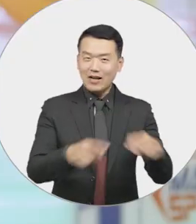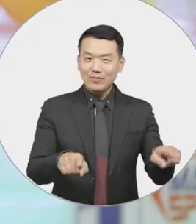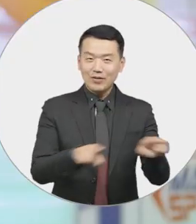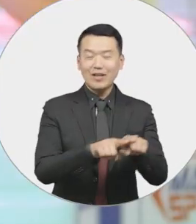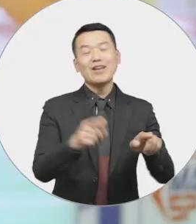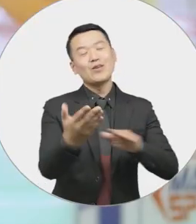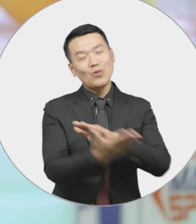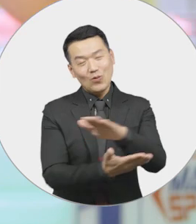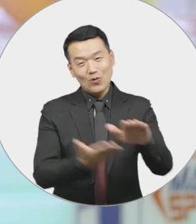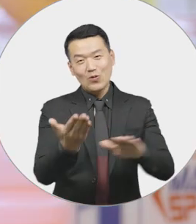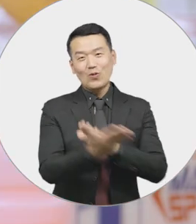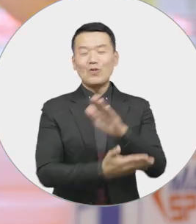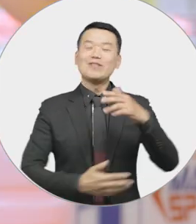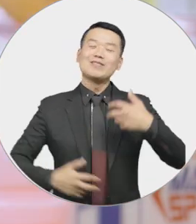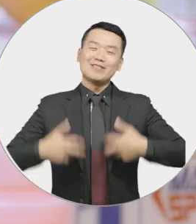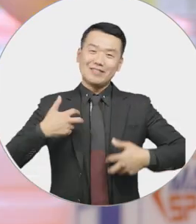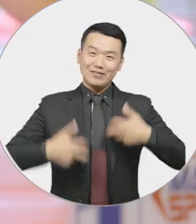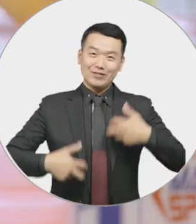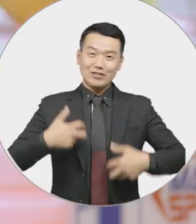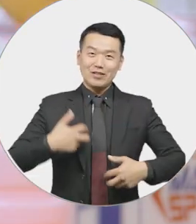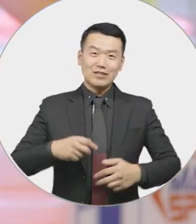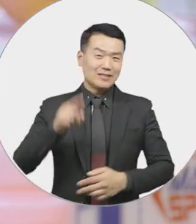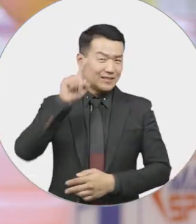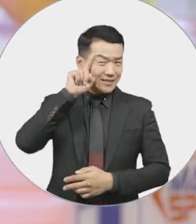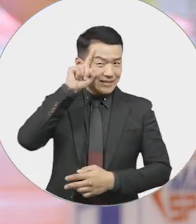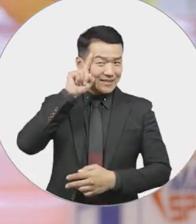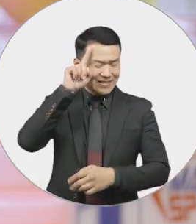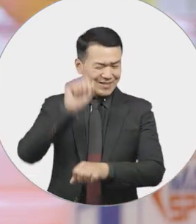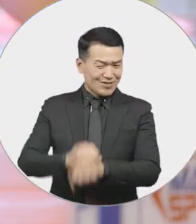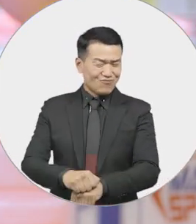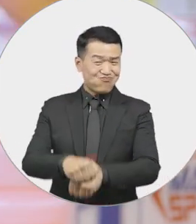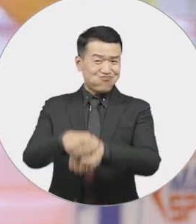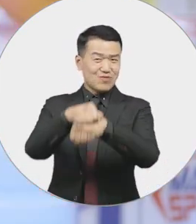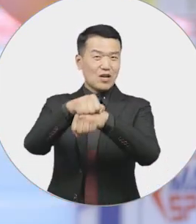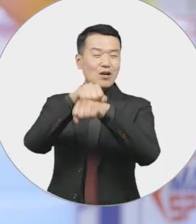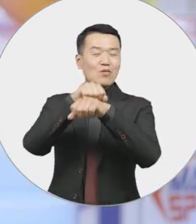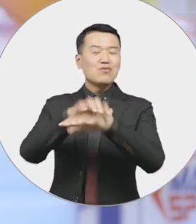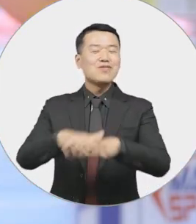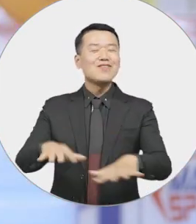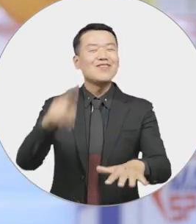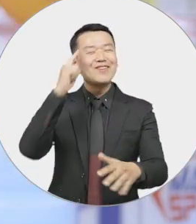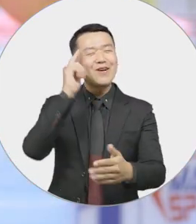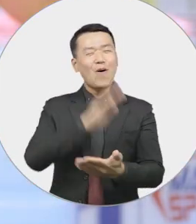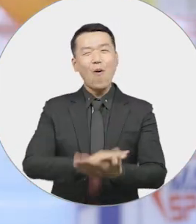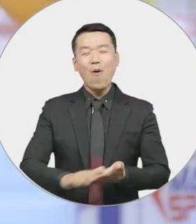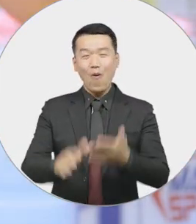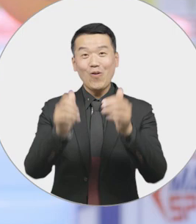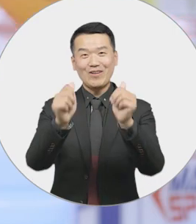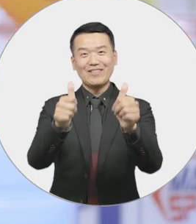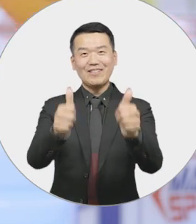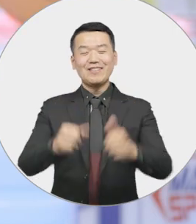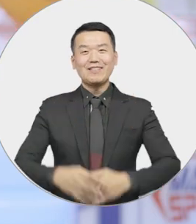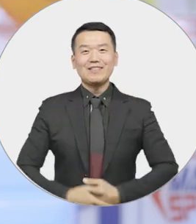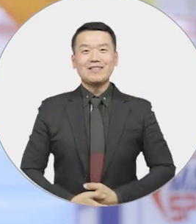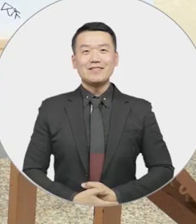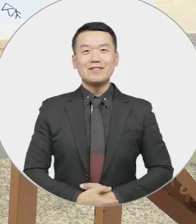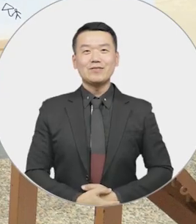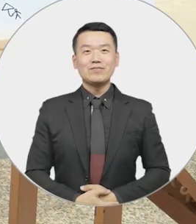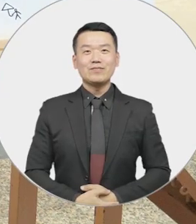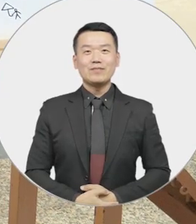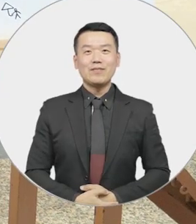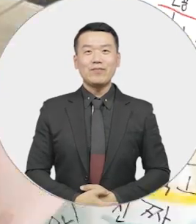친구들과 함께 놀고 재미를 느끼면서 뭔가 스트레스를 풀는 그런 곳인 것 같습니다.